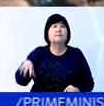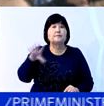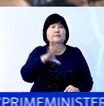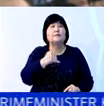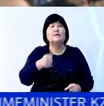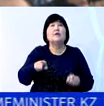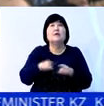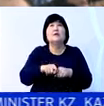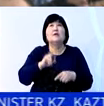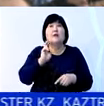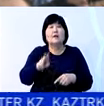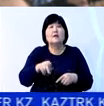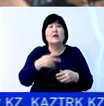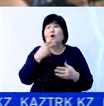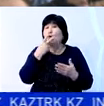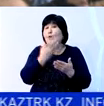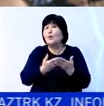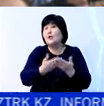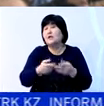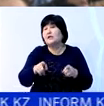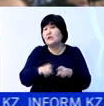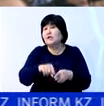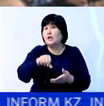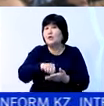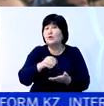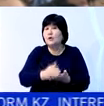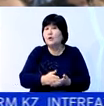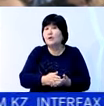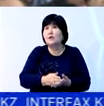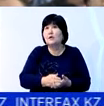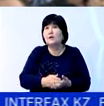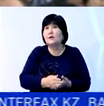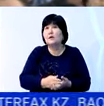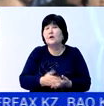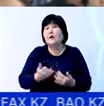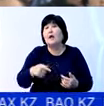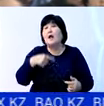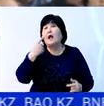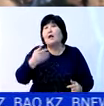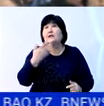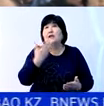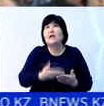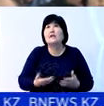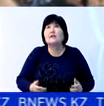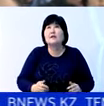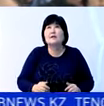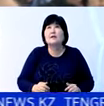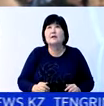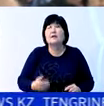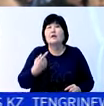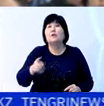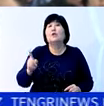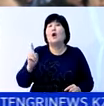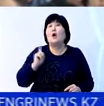ел аламыз. Ал көрінген жердің жылуында жүреді. Көрінген қазір шайтанда мына қара